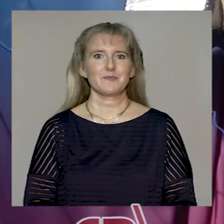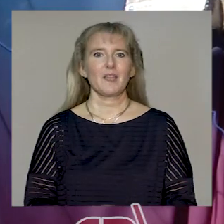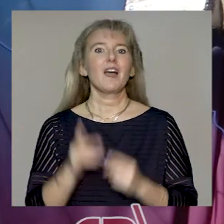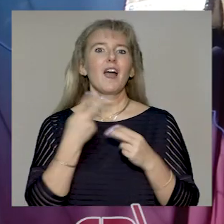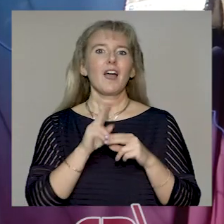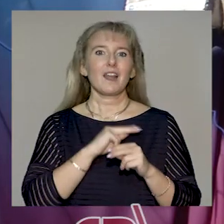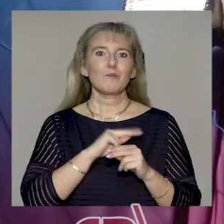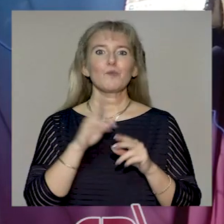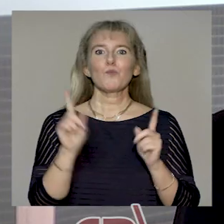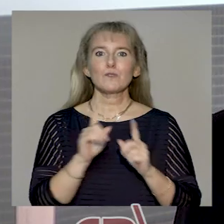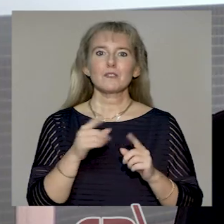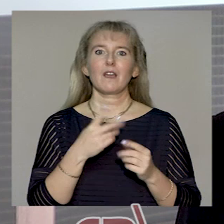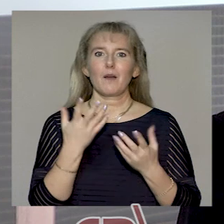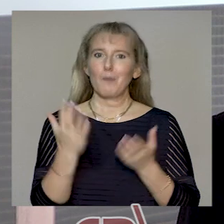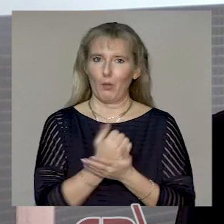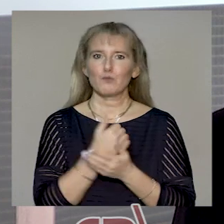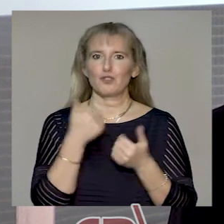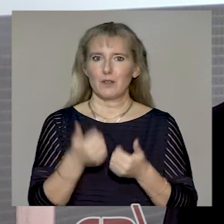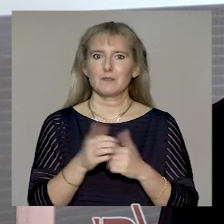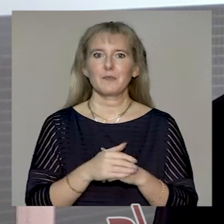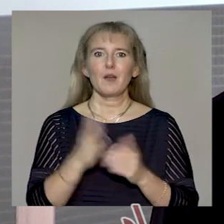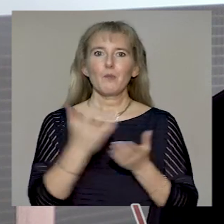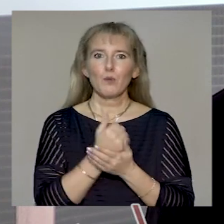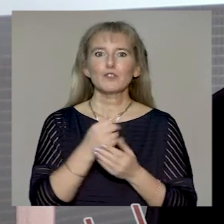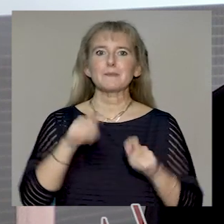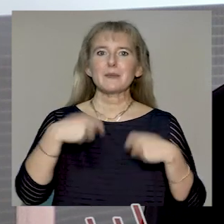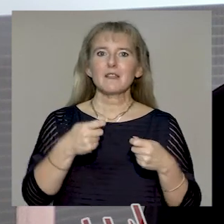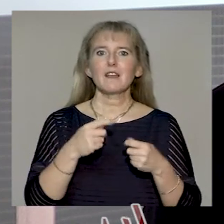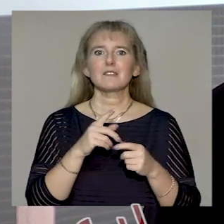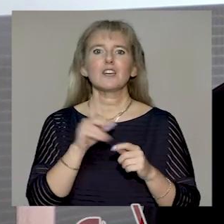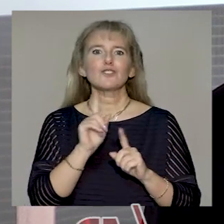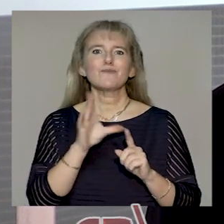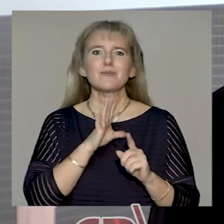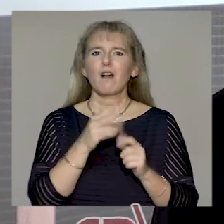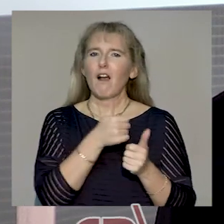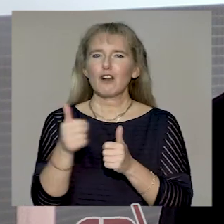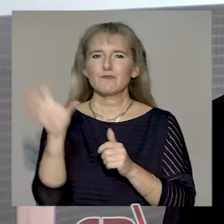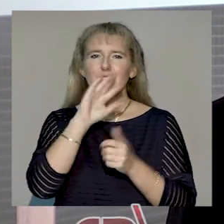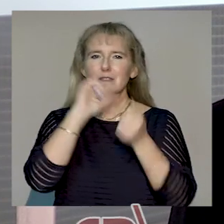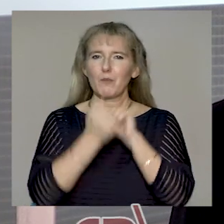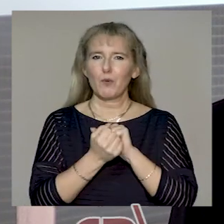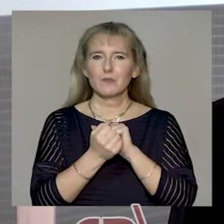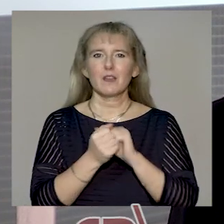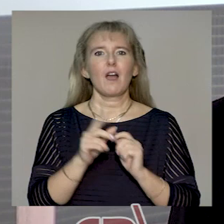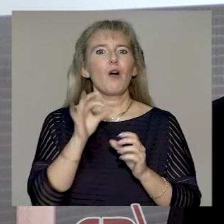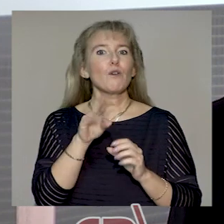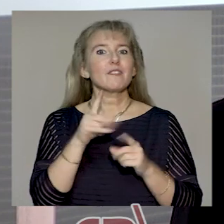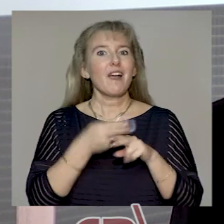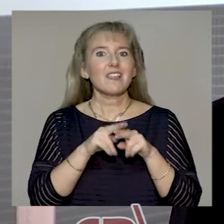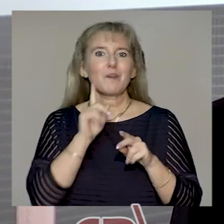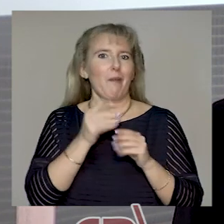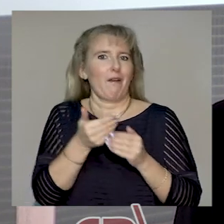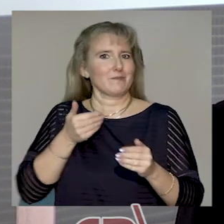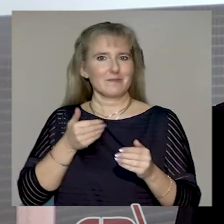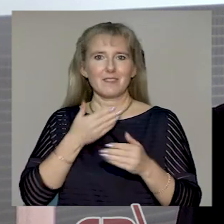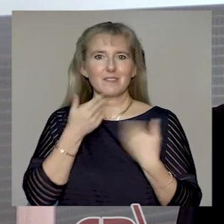отношения. Работников музея, мне кажется, получилось. Получилось передать то, что еще очень хорошо помним, от чего